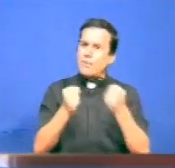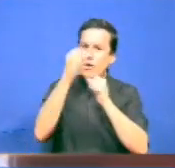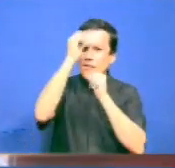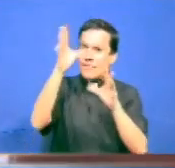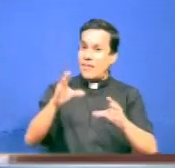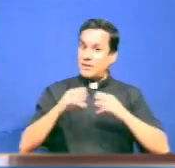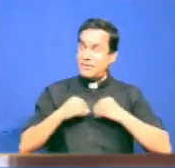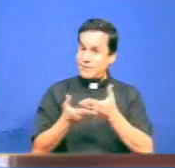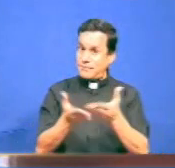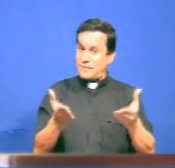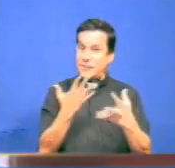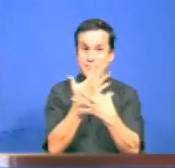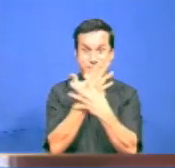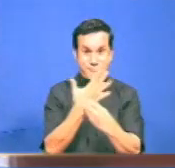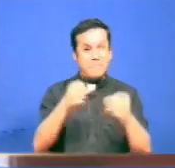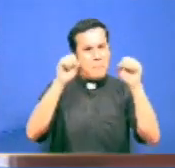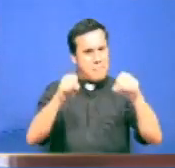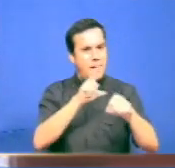Mwenyezi.